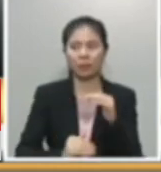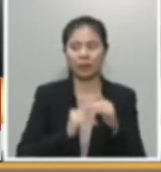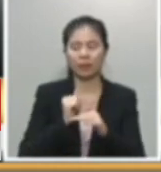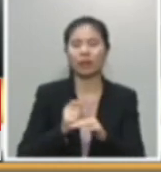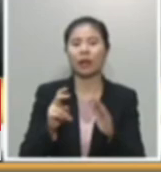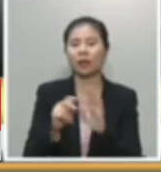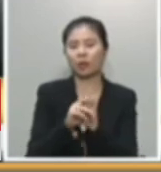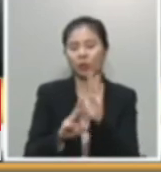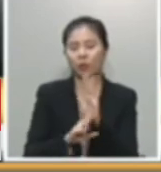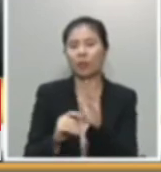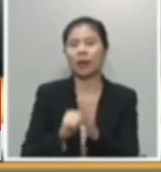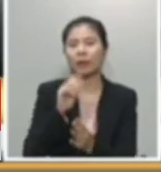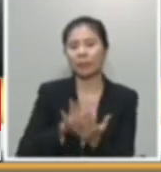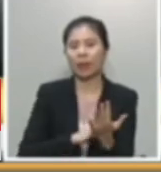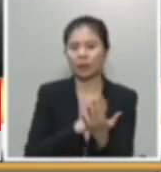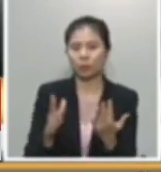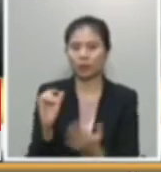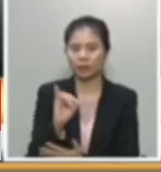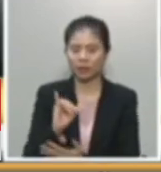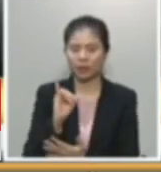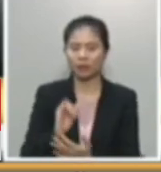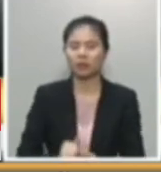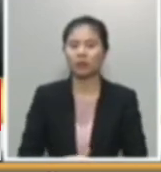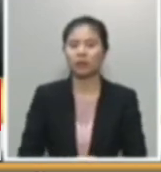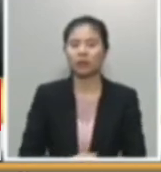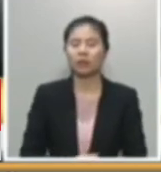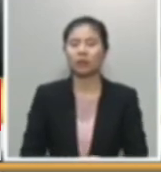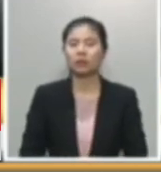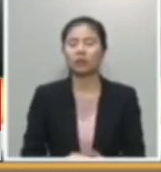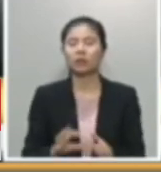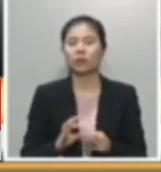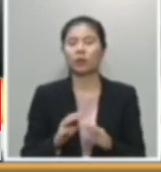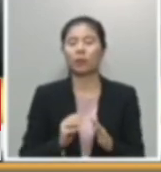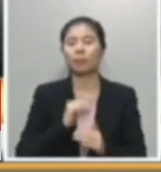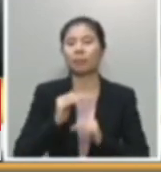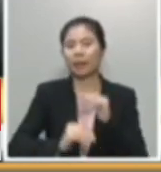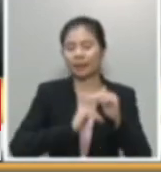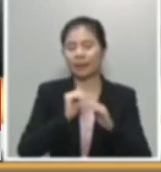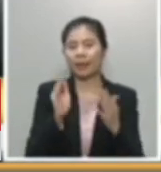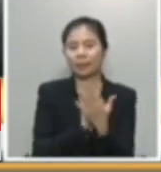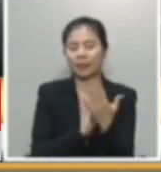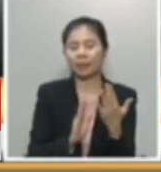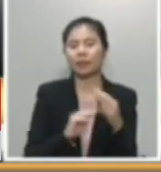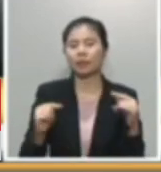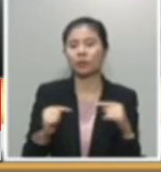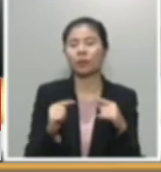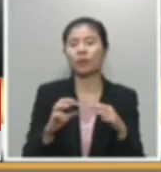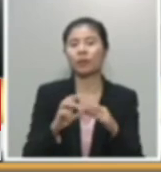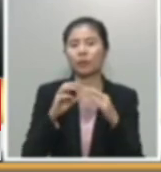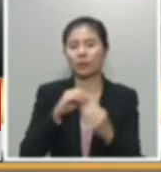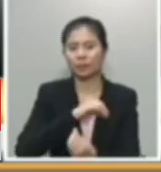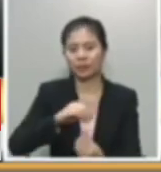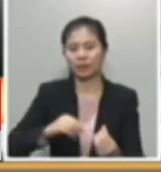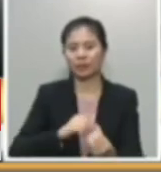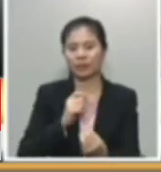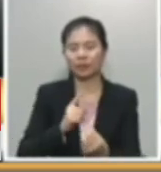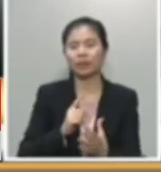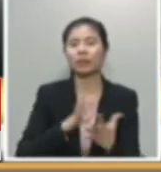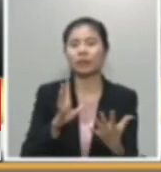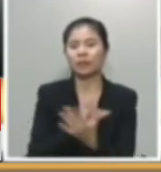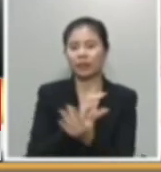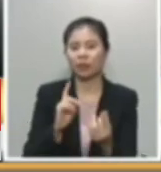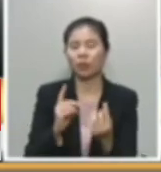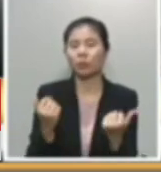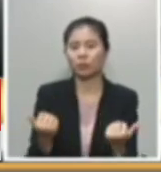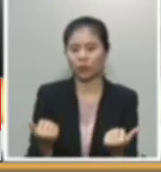ายและยุทธศาสตร์การพัฒนาประเทศให้สอดคล้องกับสภาวะทางเศรษฐกิจและสังคมในปัจจุ